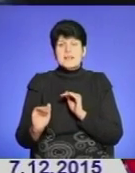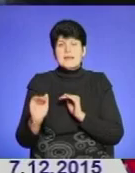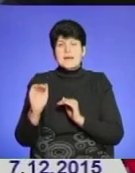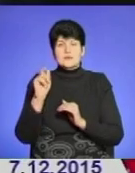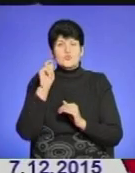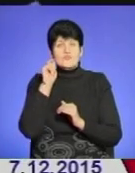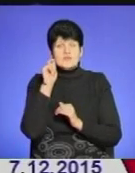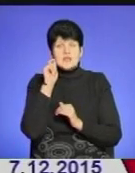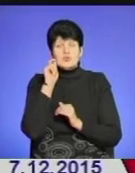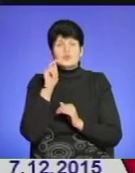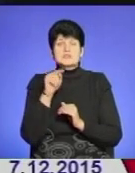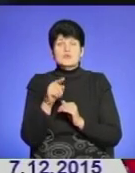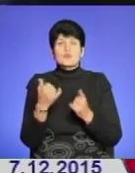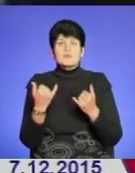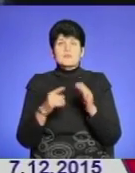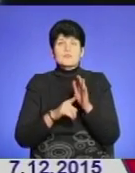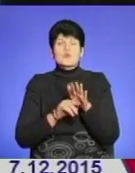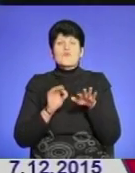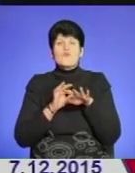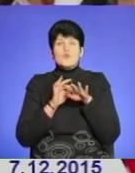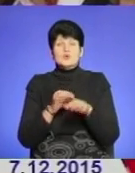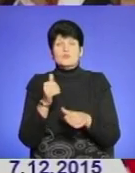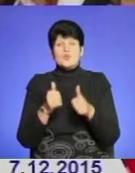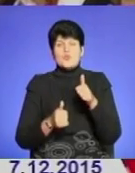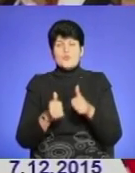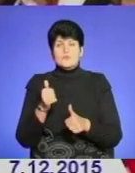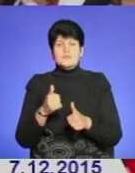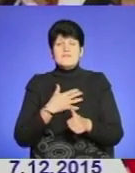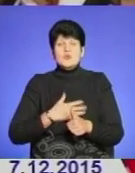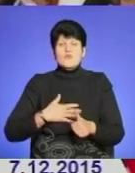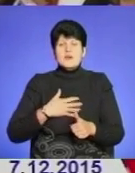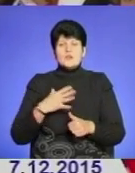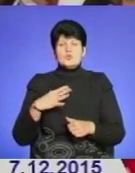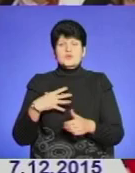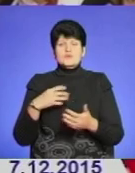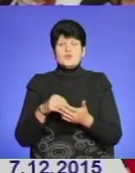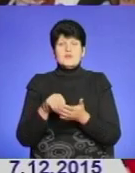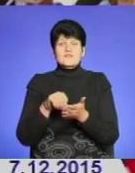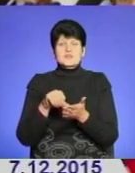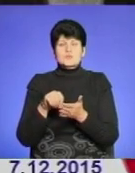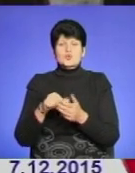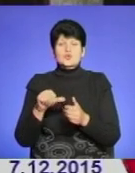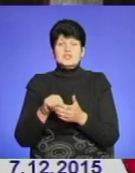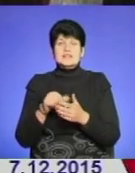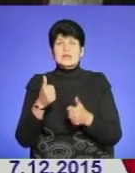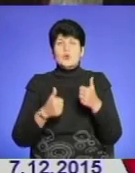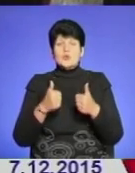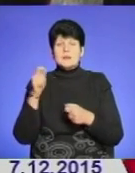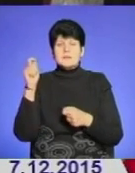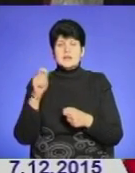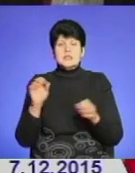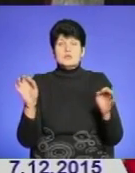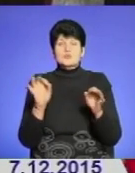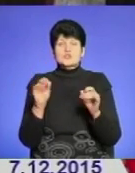віку, з якого ми якраз і проводимо конкурс. З хвилюванням очікують своїх виступів учасники конкурсу, які приїхали в